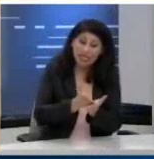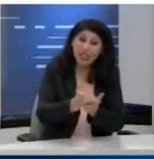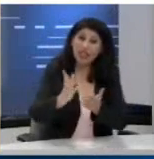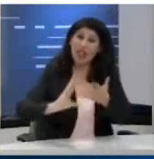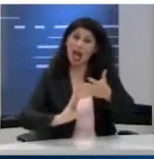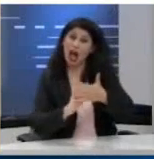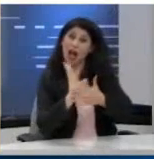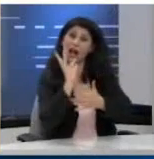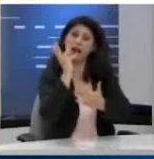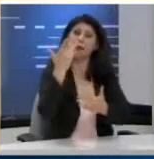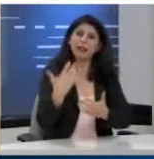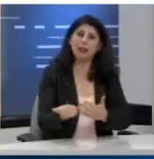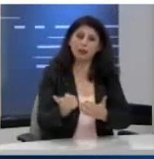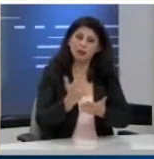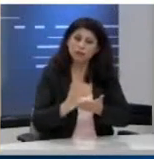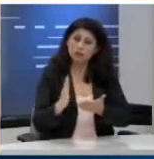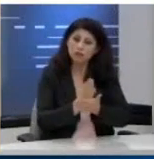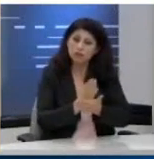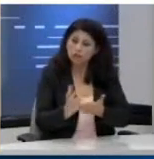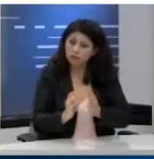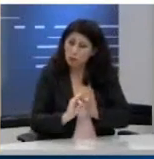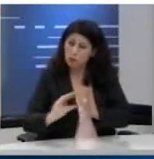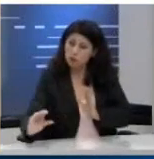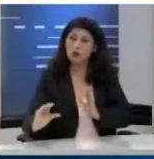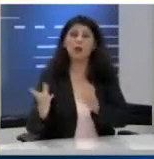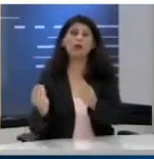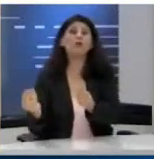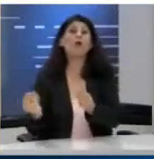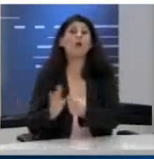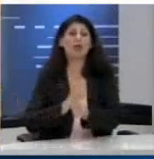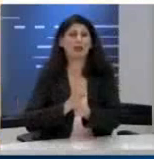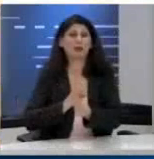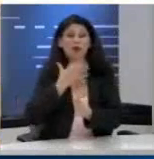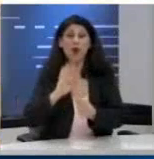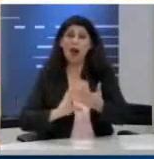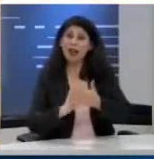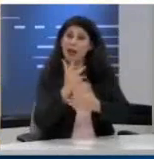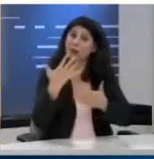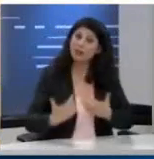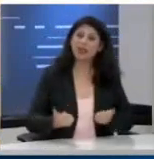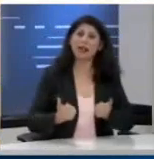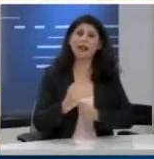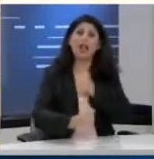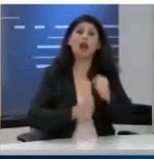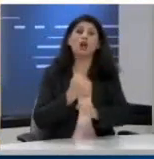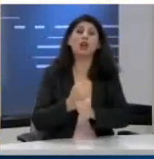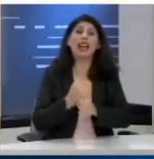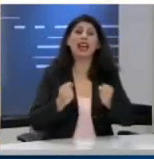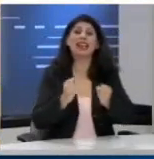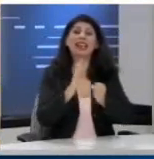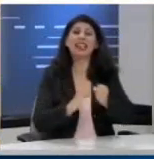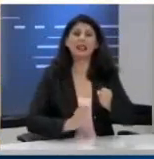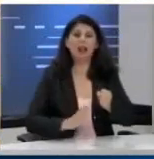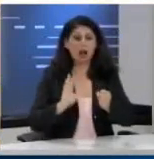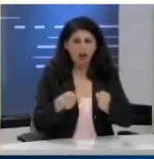η ανάπτυξη που μπορεί να δώσει μέρισμα για τους πολλούς. Διότι ανάπτυξη είχαμε και τα χρόνια της κρίσης, τα χρόνια των Ολυμπιακών Αγώνων, αλλά αυτή η ανάπτυξη δεν